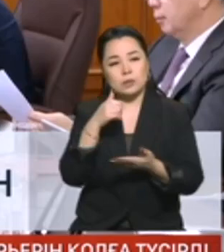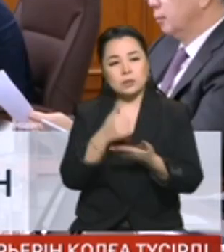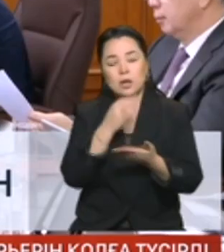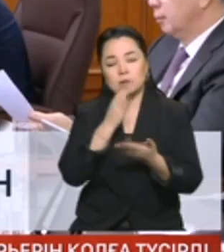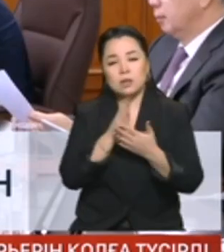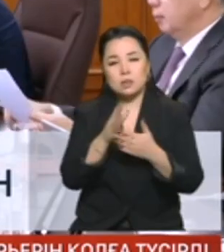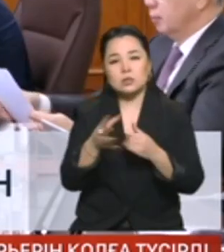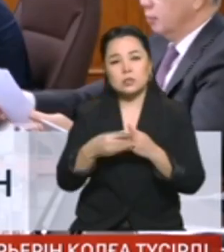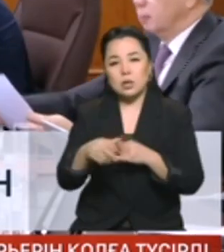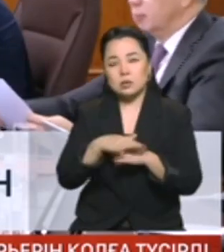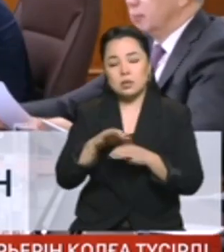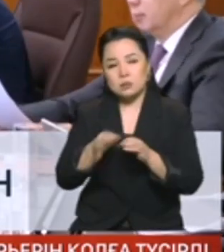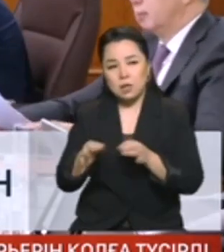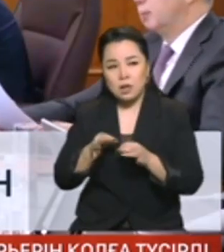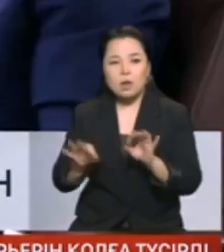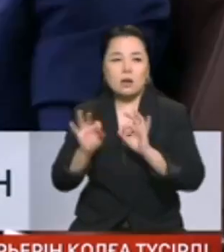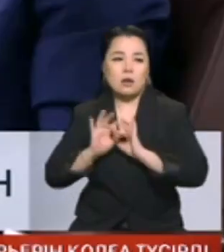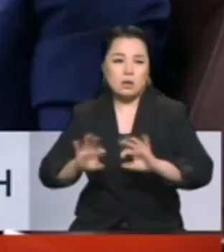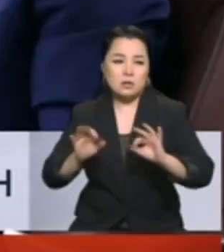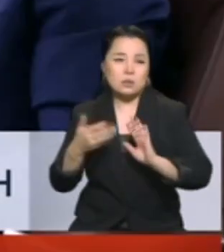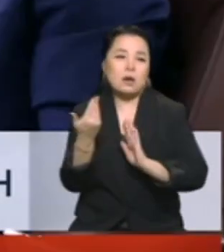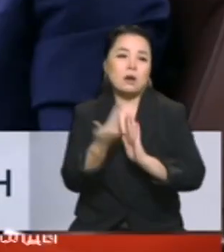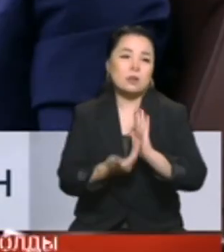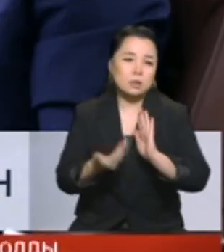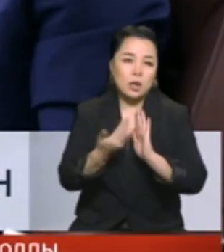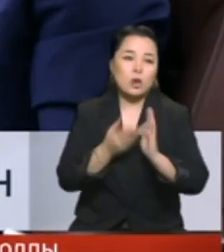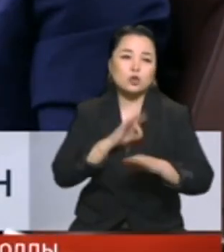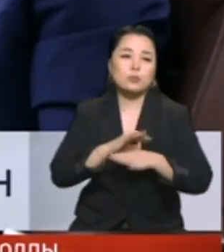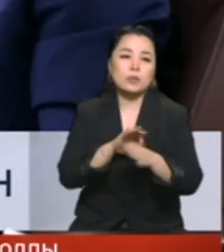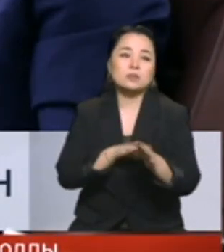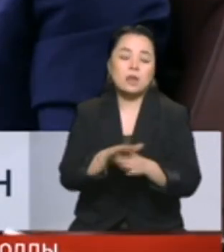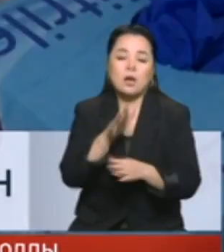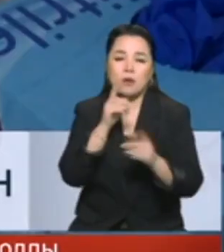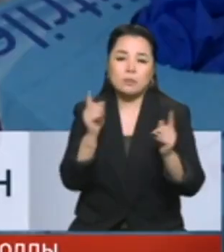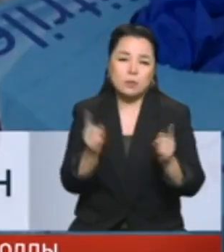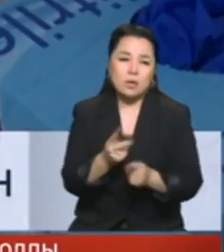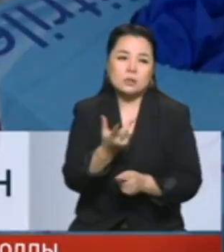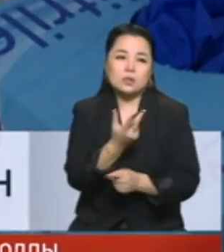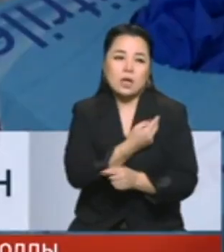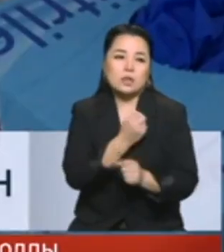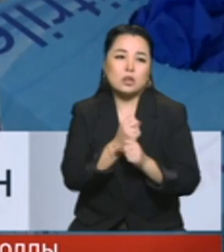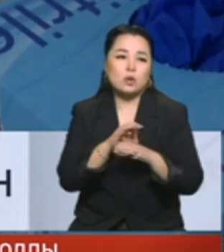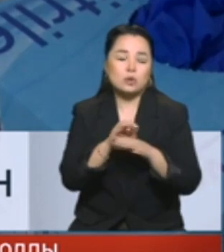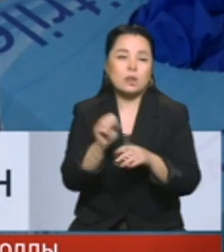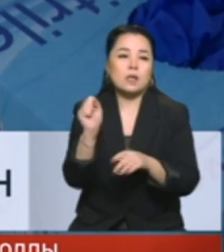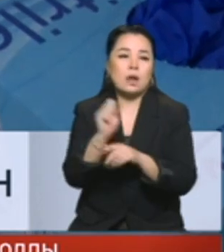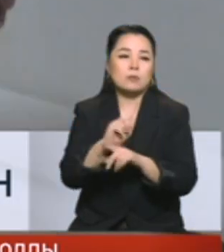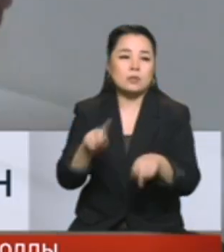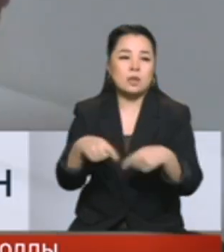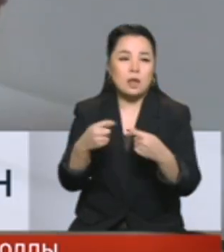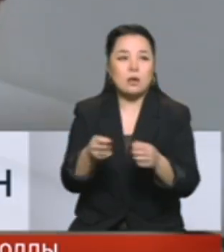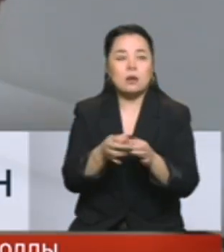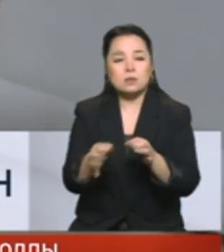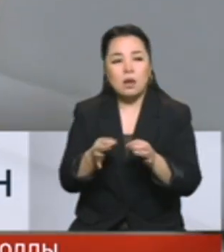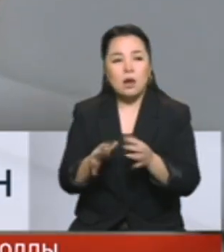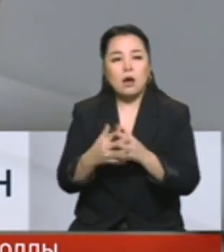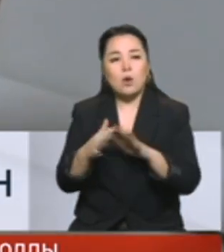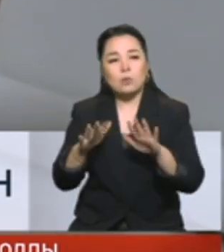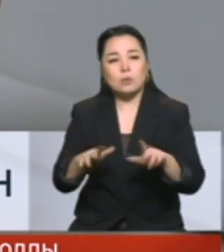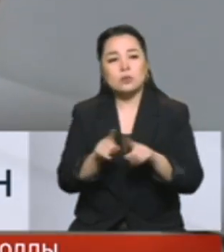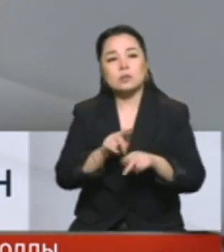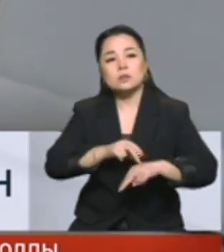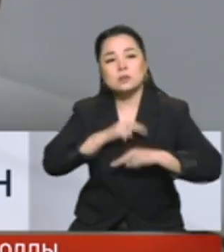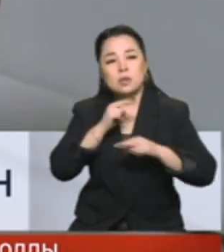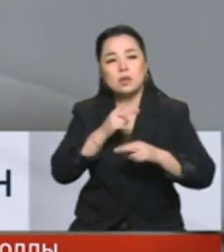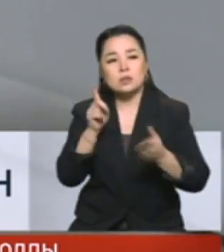Сондықтан жер-жерде түсіндіру жұмыстарын жандандырып, вакцинаны қысқа мерзімде егуді тапсырды. Әсіресе шалғай елді мекендер назардан